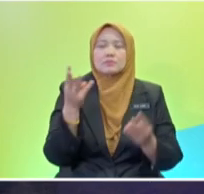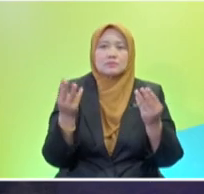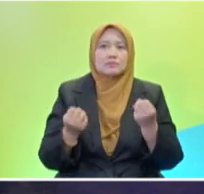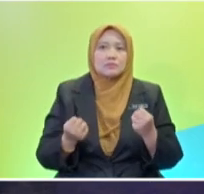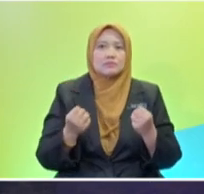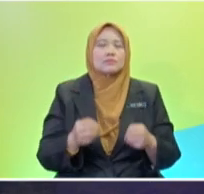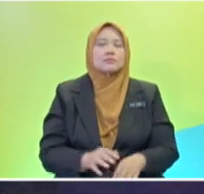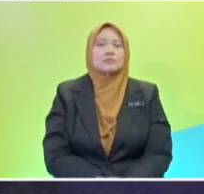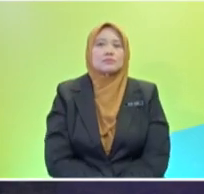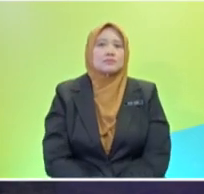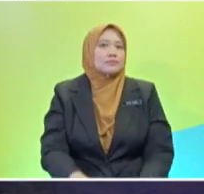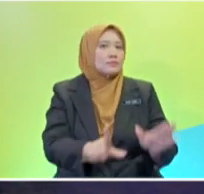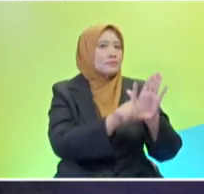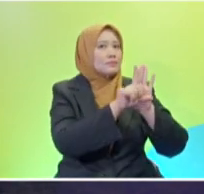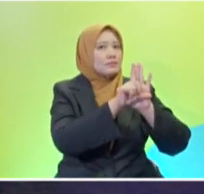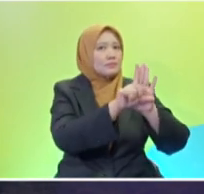anggota Sule